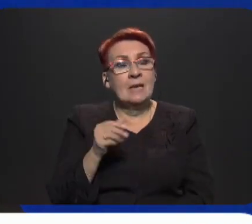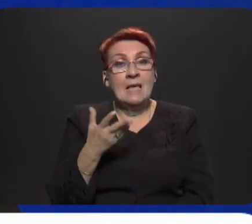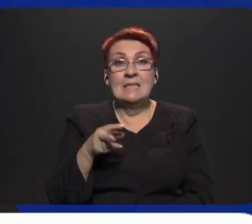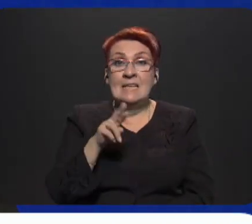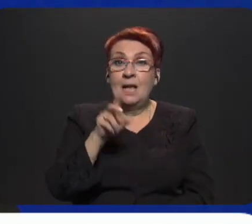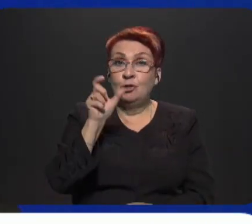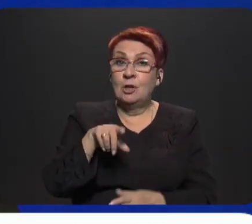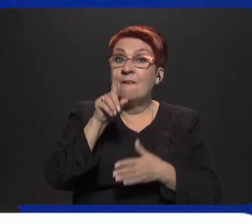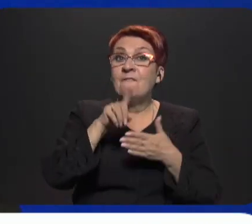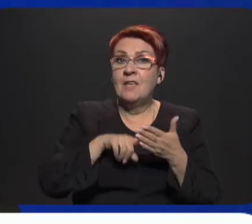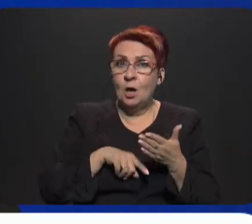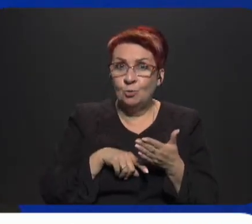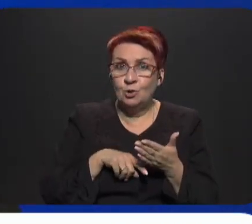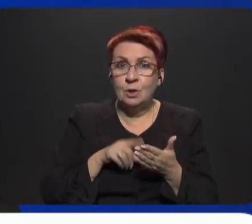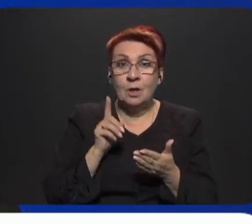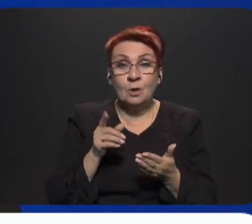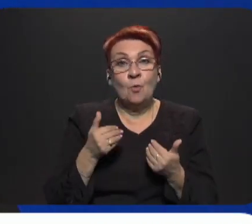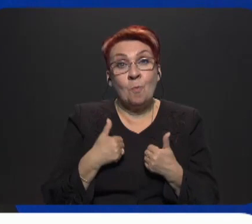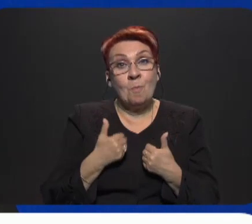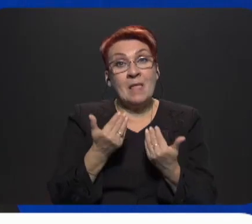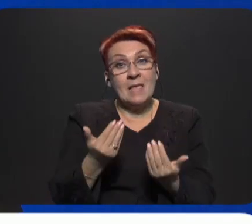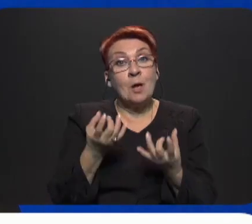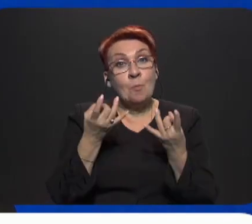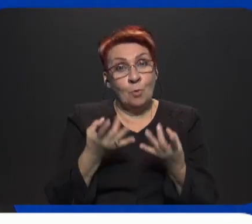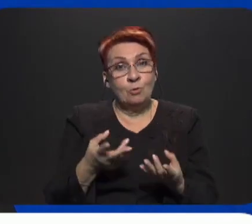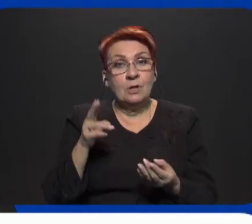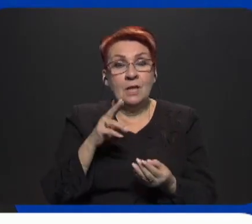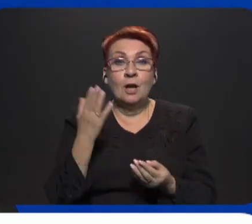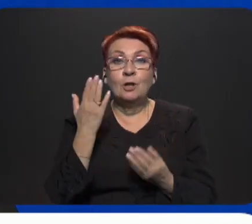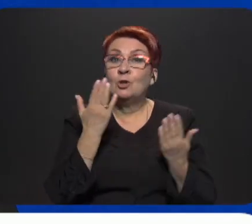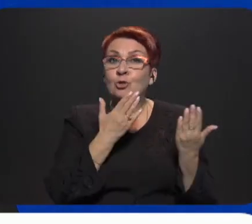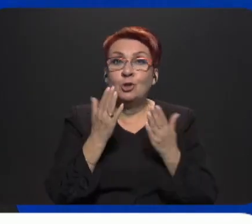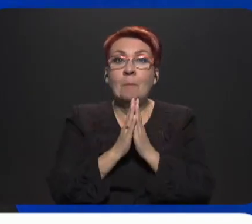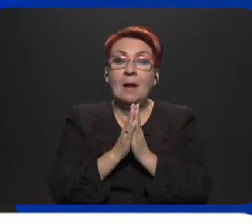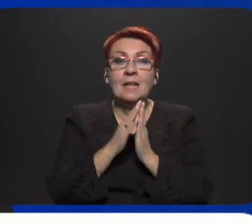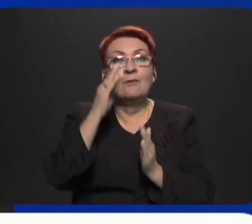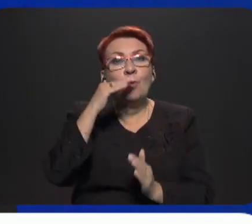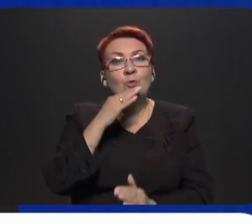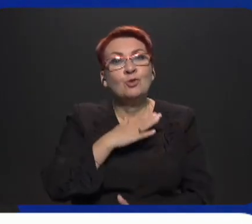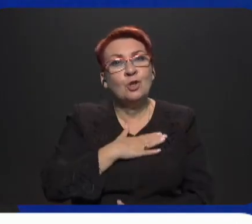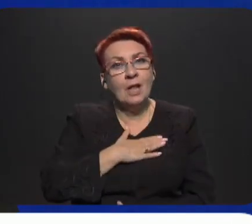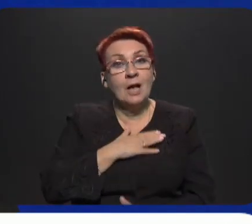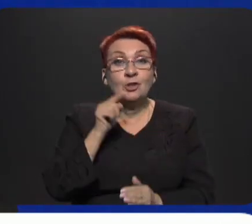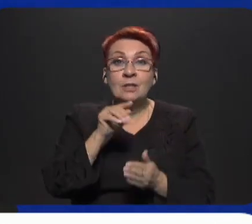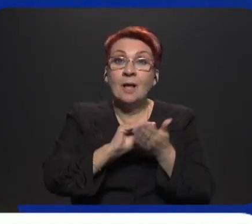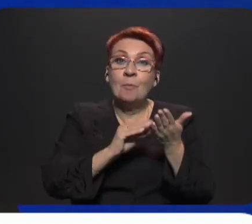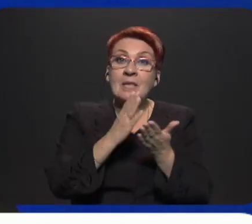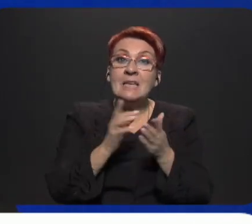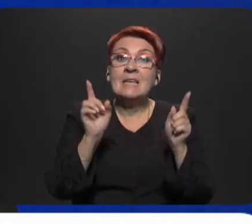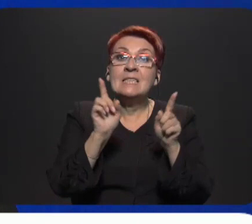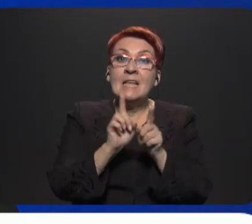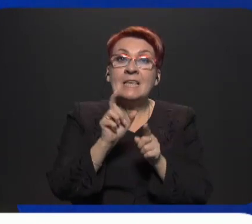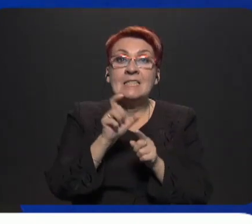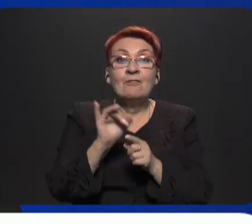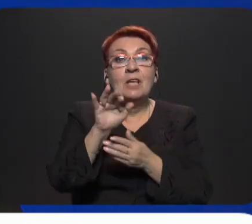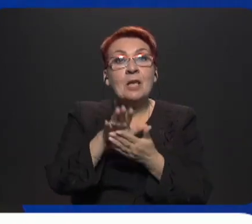человек верующий, то мне проще, потому что я читаю молитву «Отче наш», и там есть такие слова: